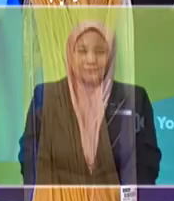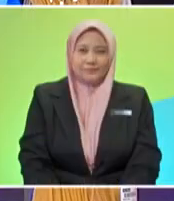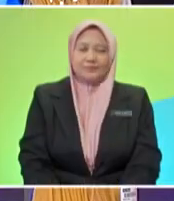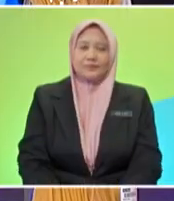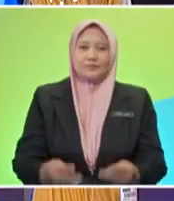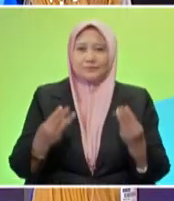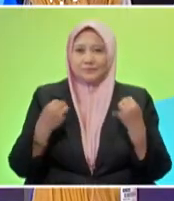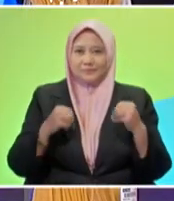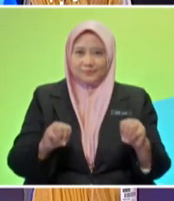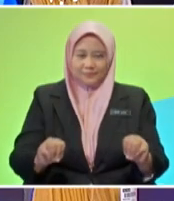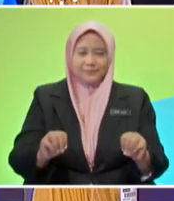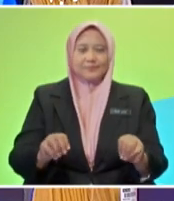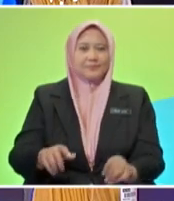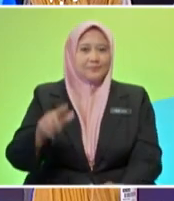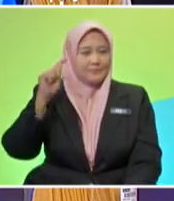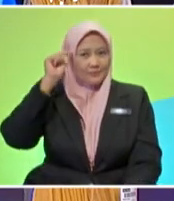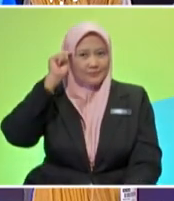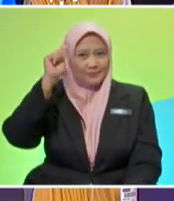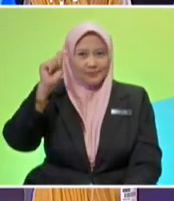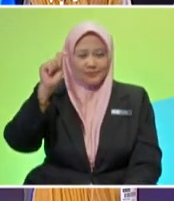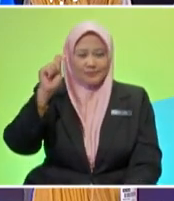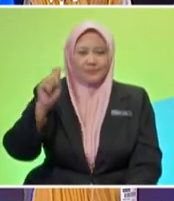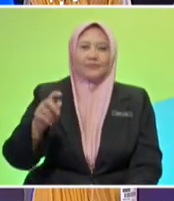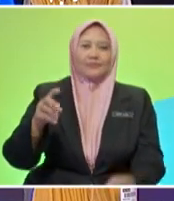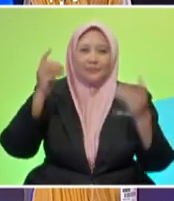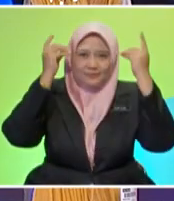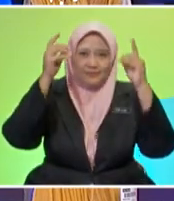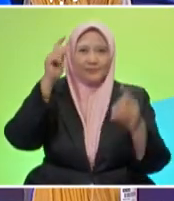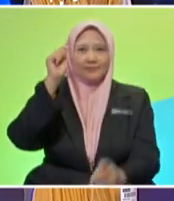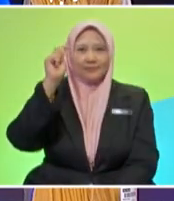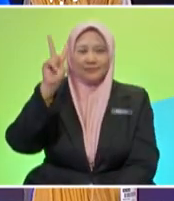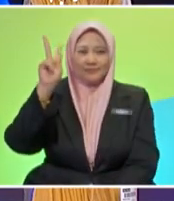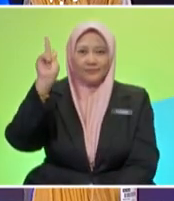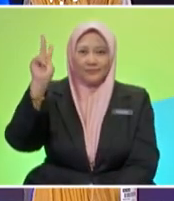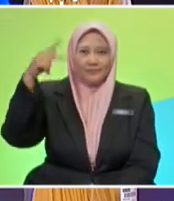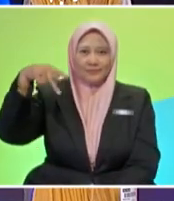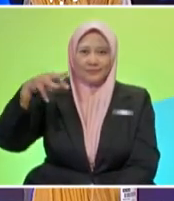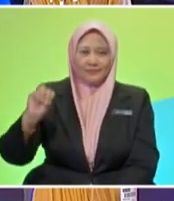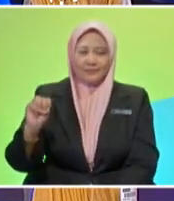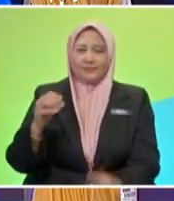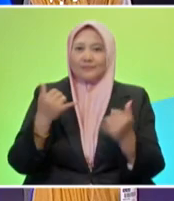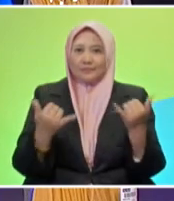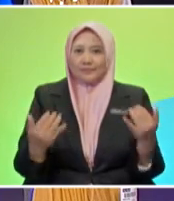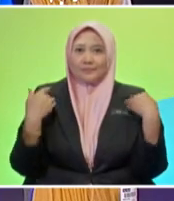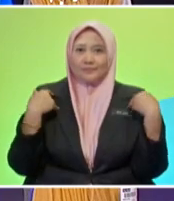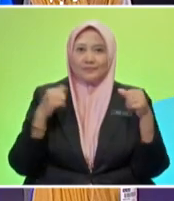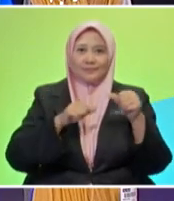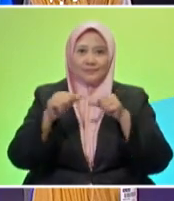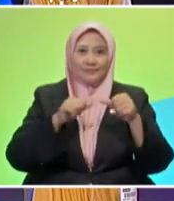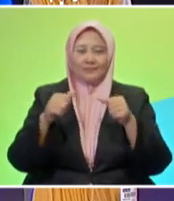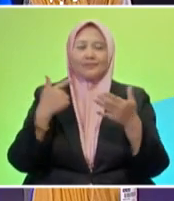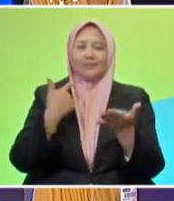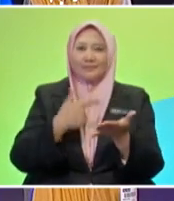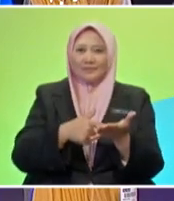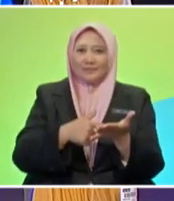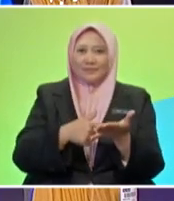Masih menonton Didik TV KPM dan kali ini kita nak lakukan aktiviti sebab Kak Nisa tak sabar nak beri markah dan